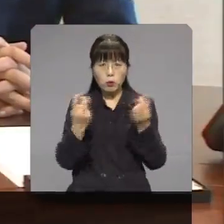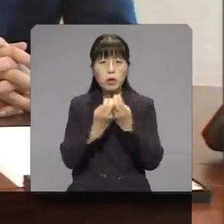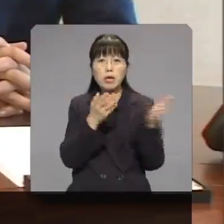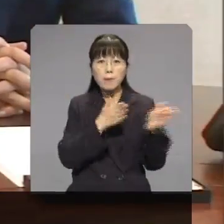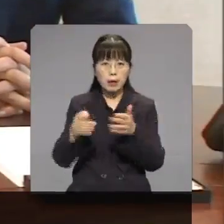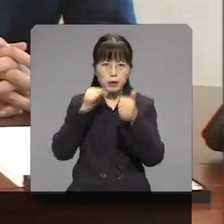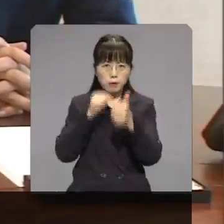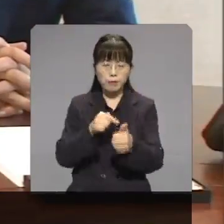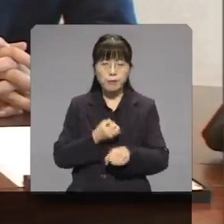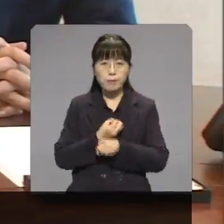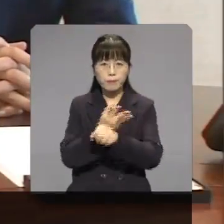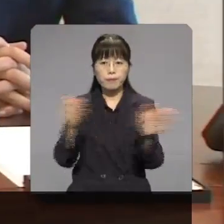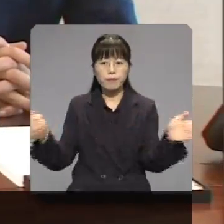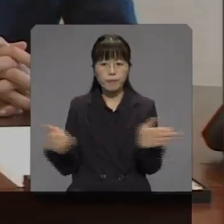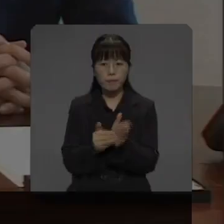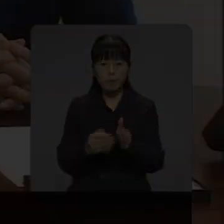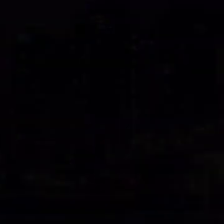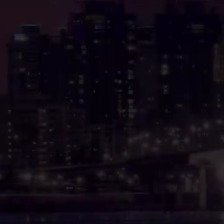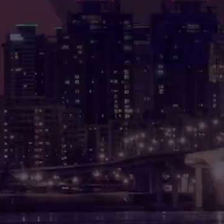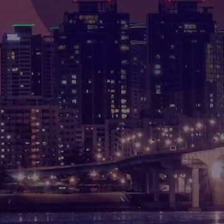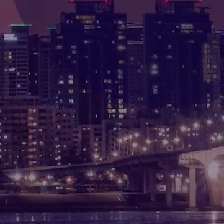마련을 지시한 것으로